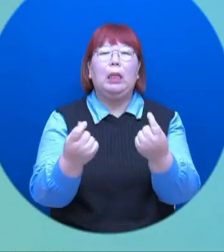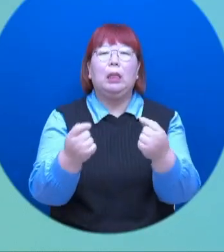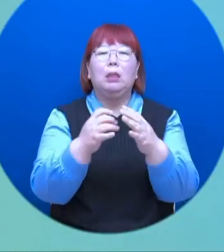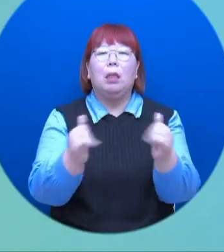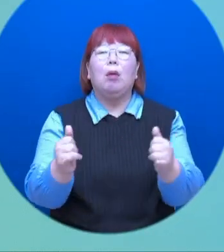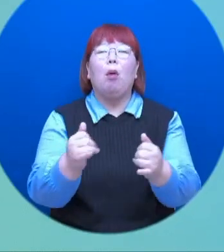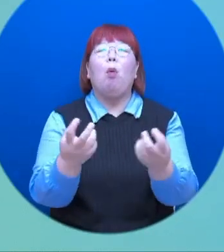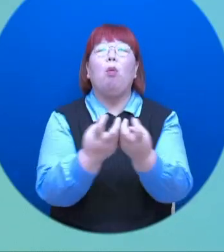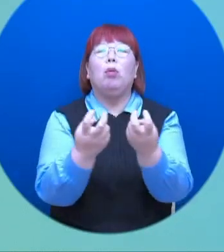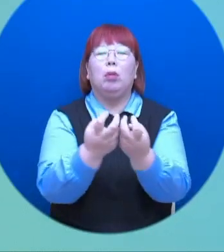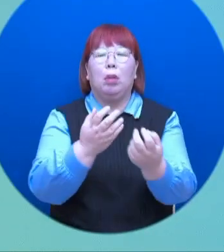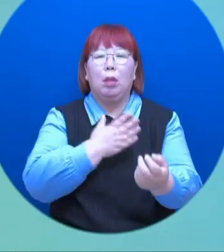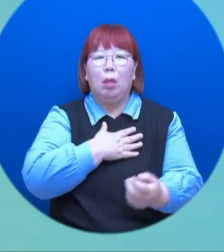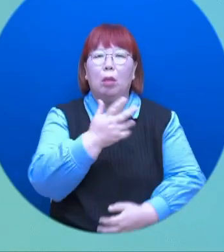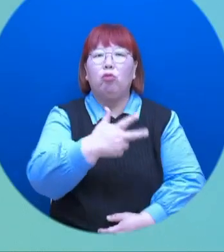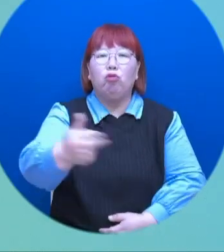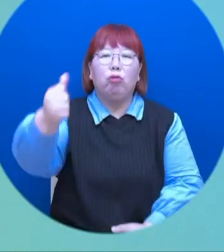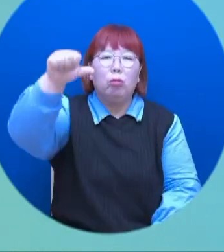주를 저주하리까?